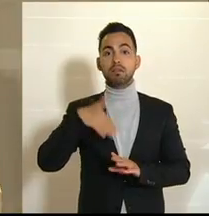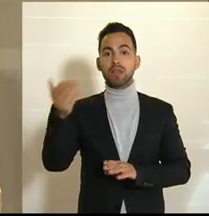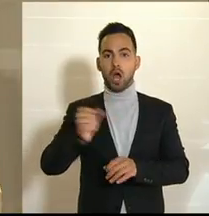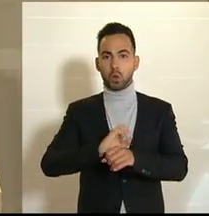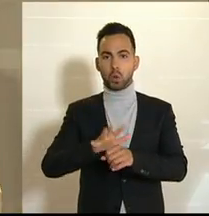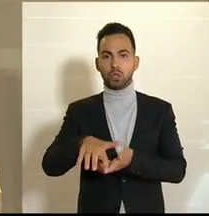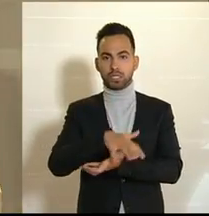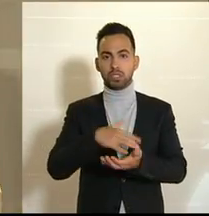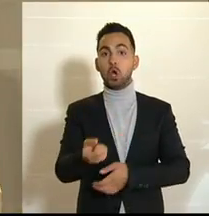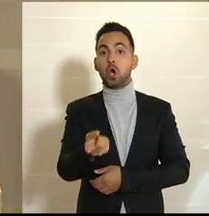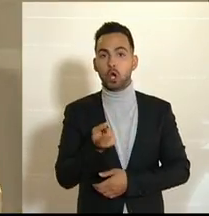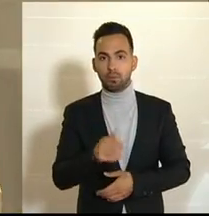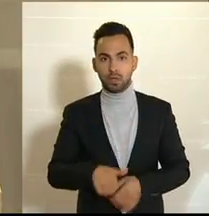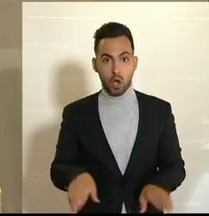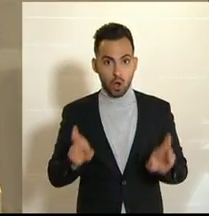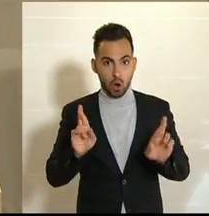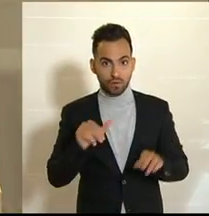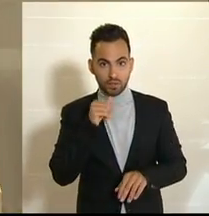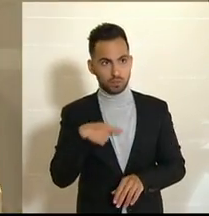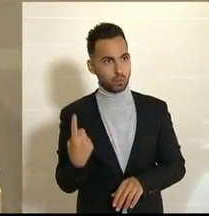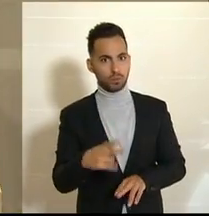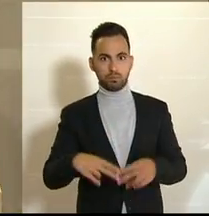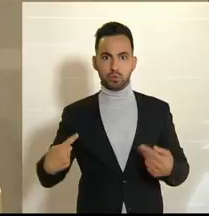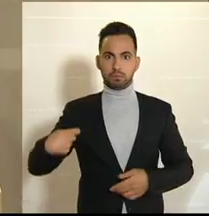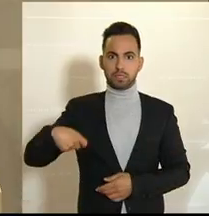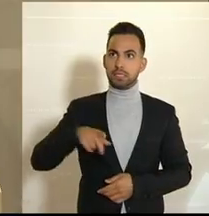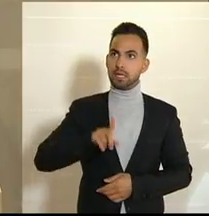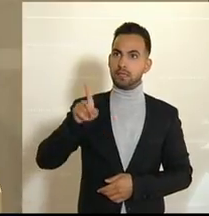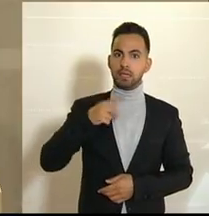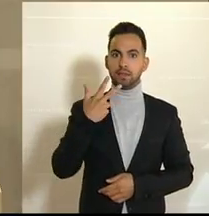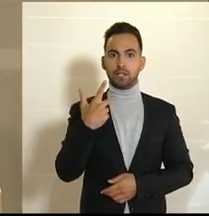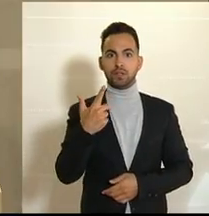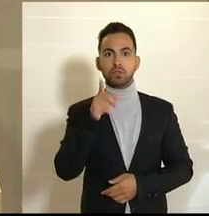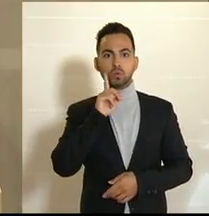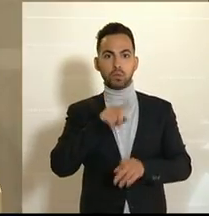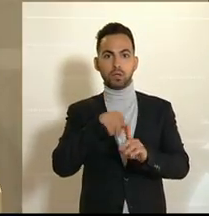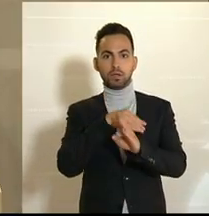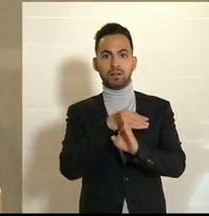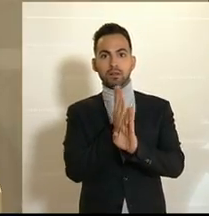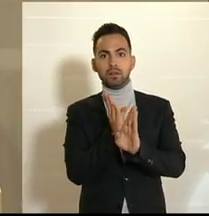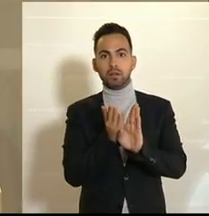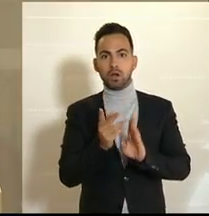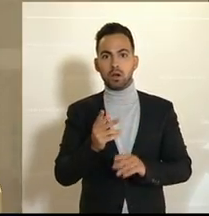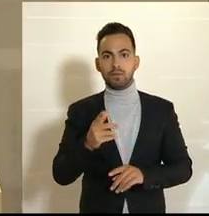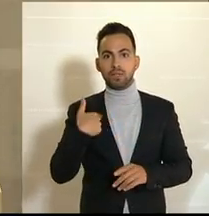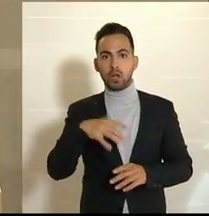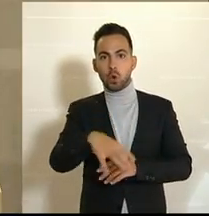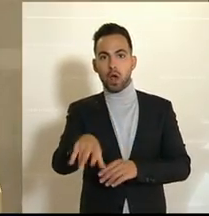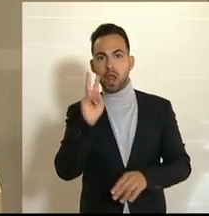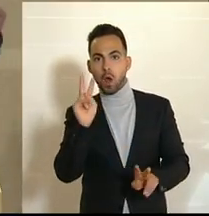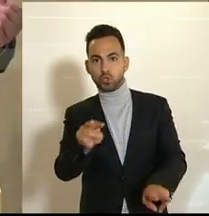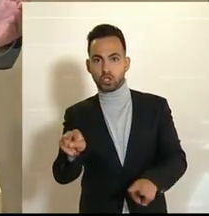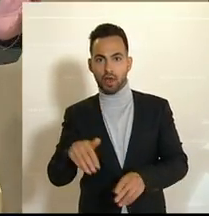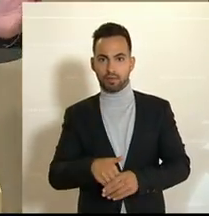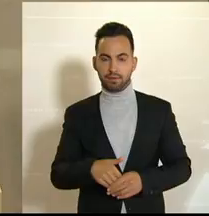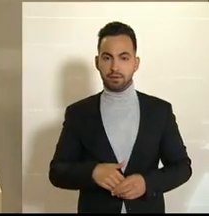Corona-Krise kommen. Ich hoffe nicht, dass das der Ansporn für unseren Bundespräsidenten war, nach 23 Uhr einen Lokalaugenschein vorzunehmen.